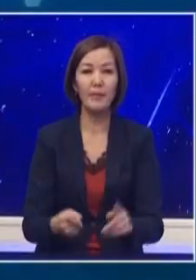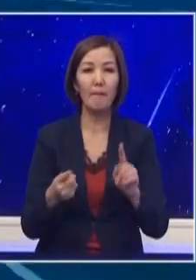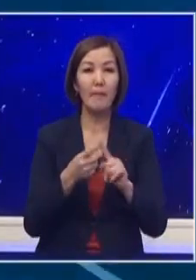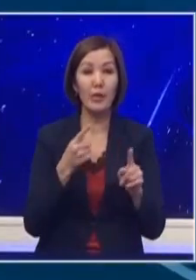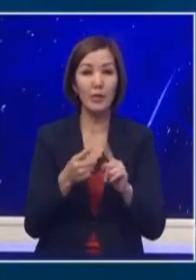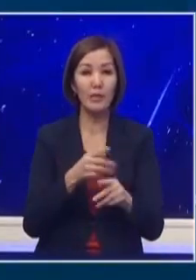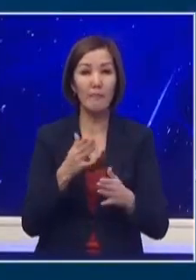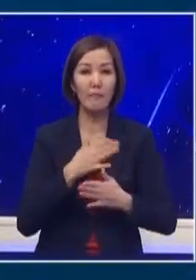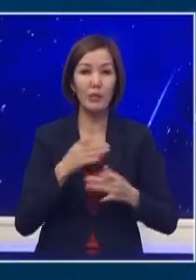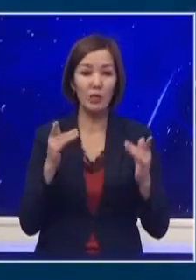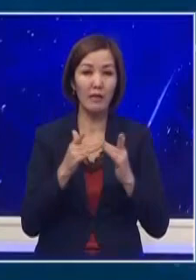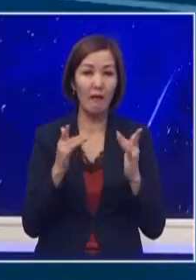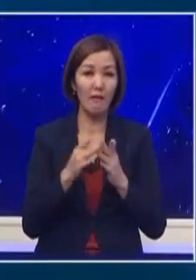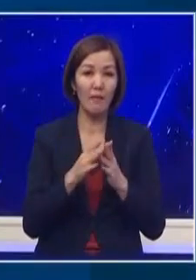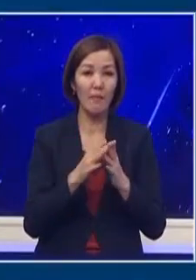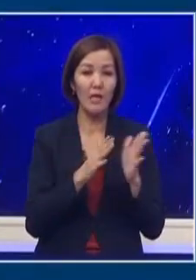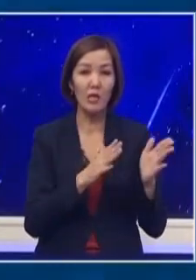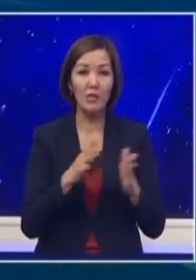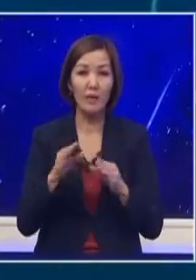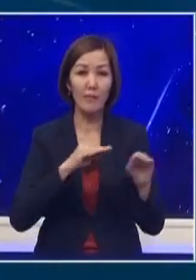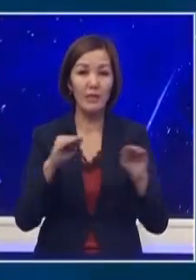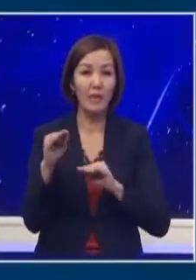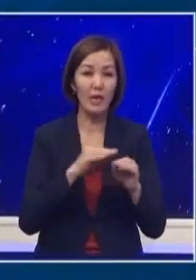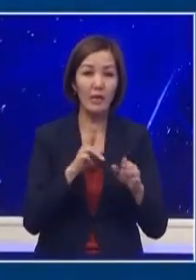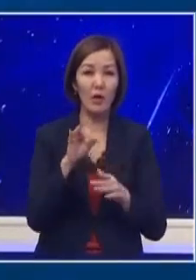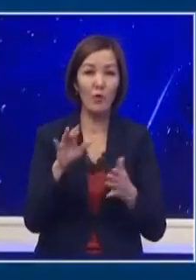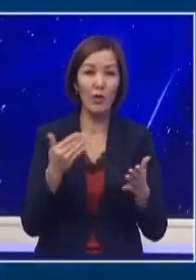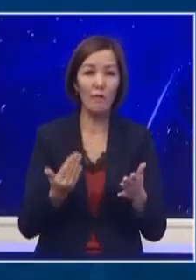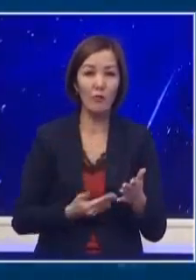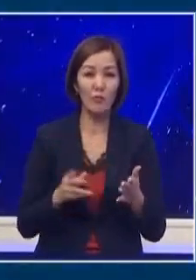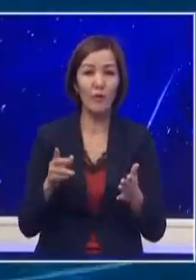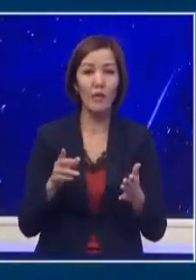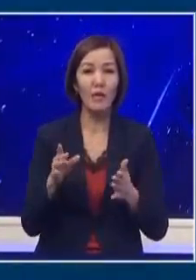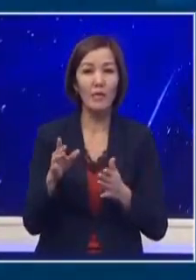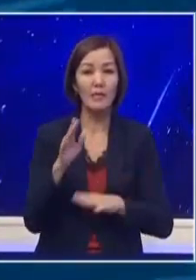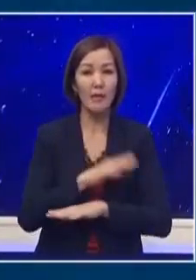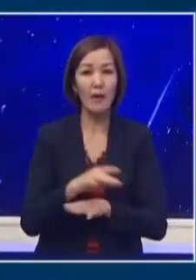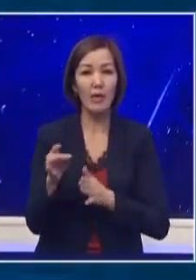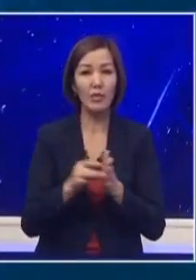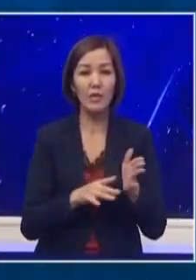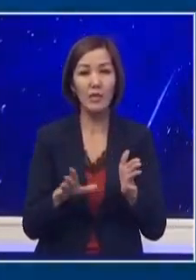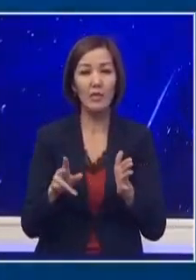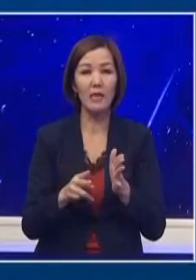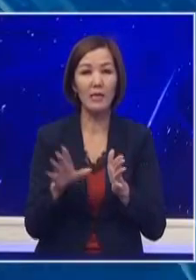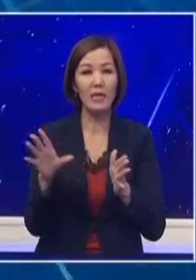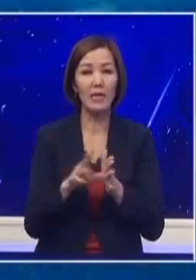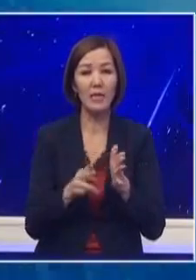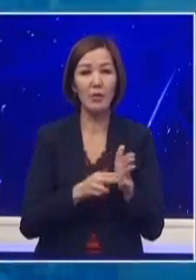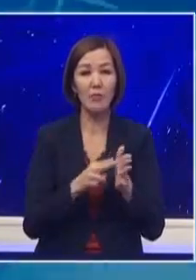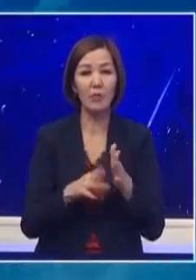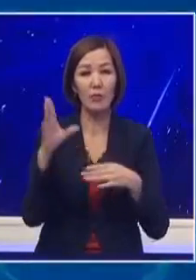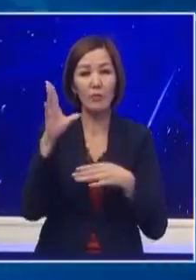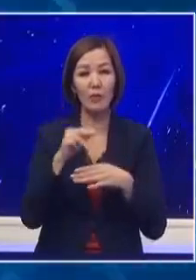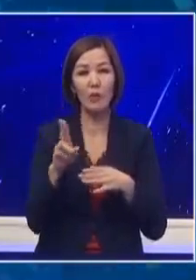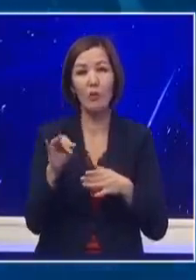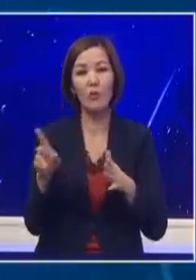Біріншісі, біз жатақханамен жабдықтағанда студенттер сол Қонаевта тұрып, сабаққа жедел электр пойыздарымен барып, кешке Қонаевқа сонымен